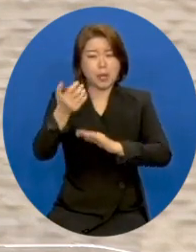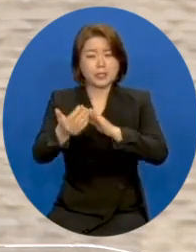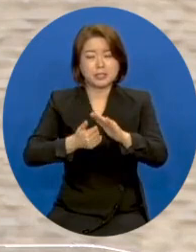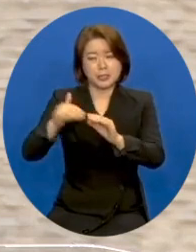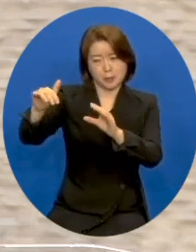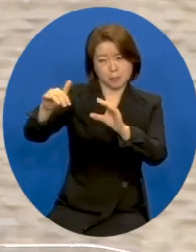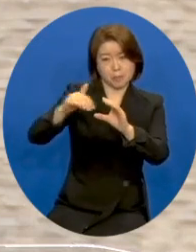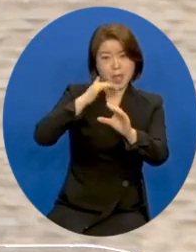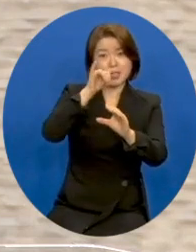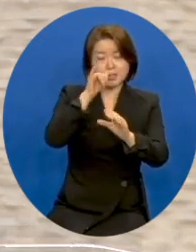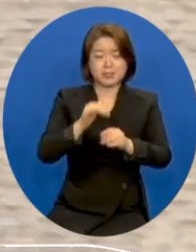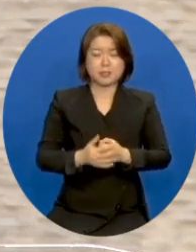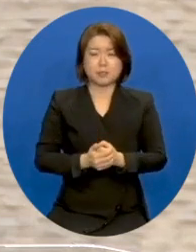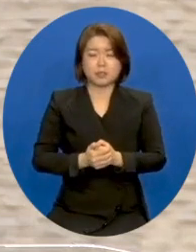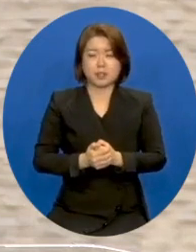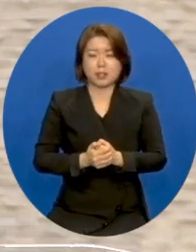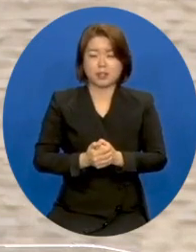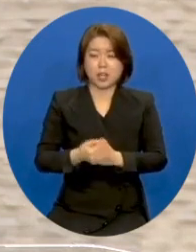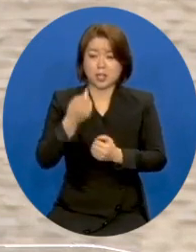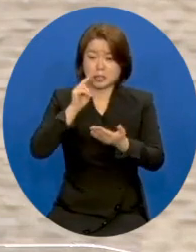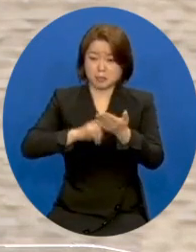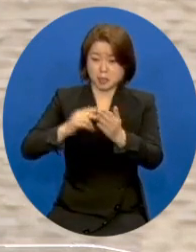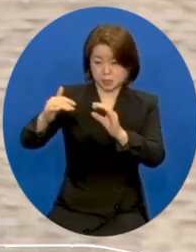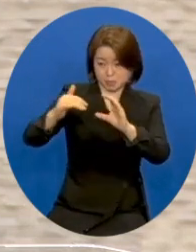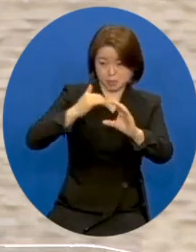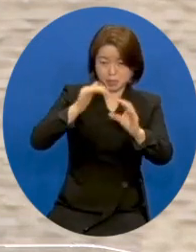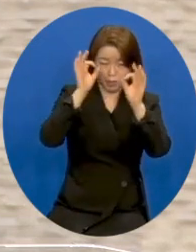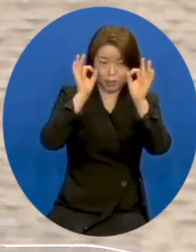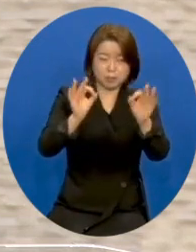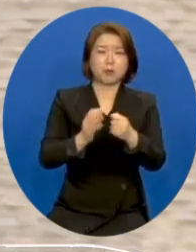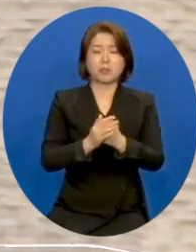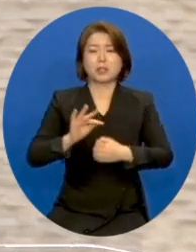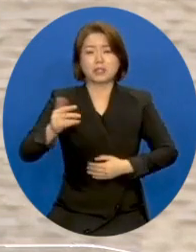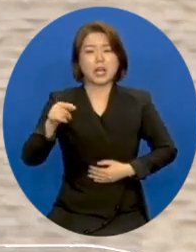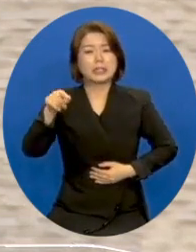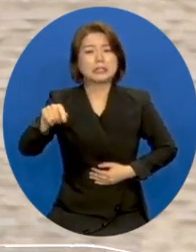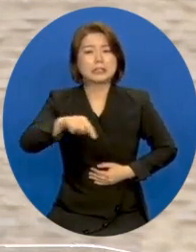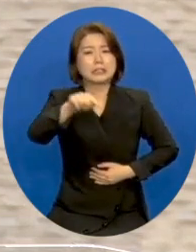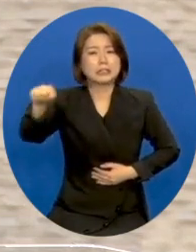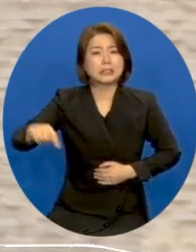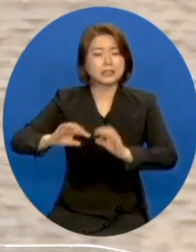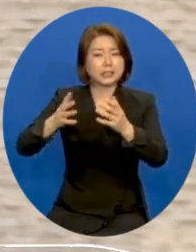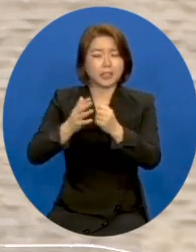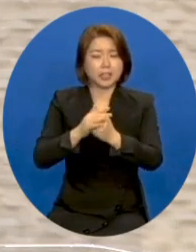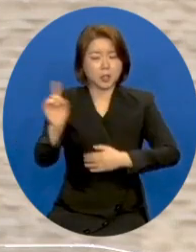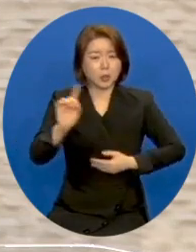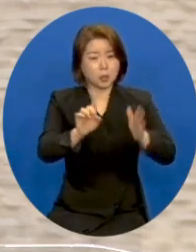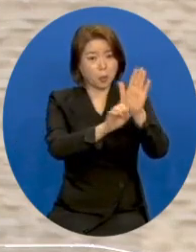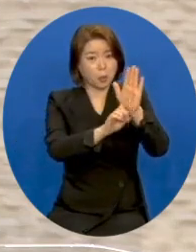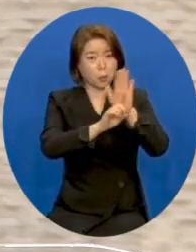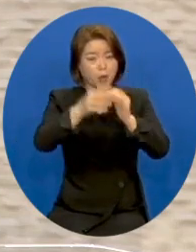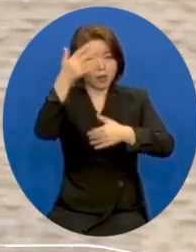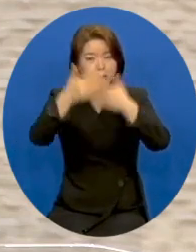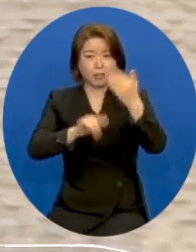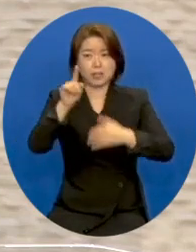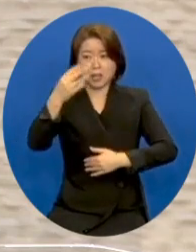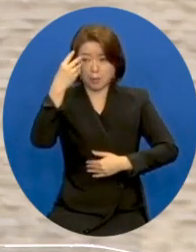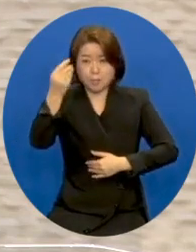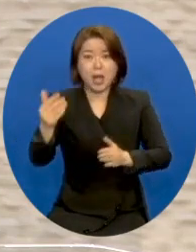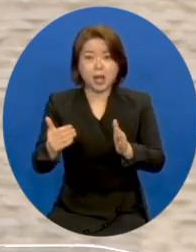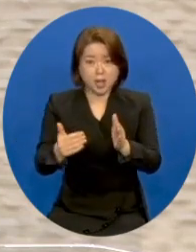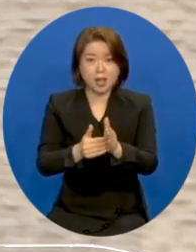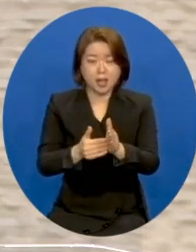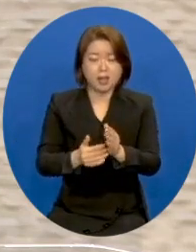보내왔습니다. 그 편지 속에 그가 최근에 그 나라에서 어떤 광고 영상을 하나 보았다는